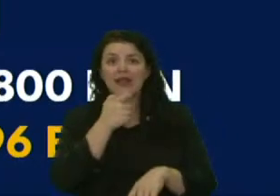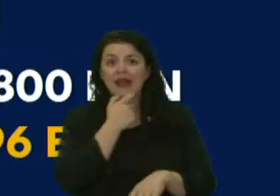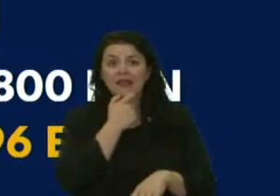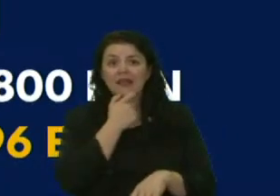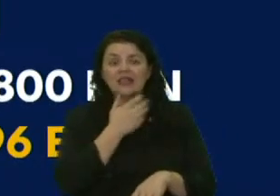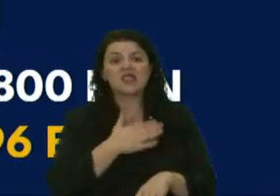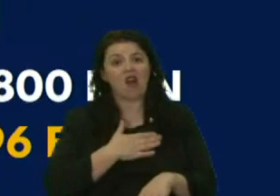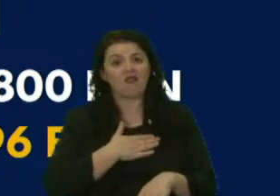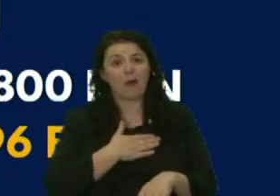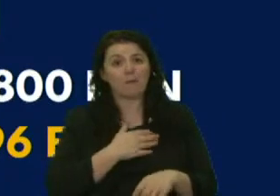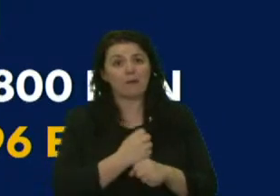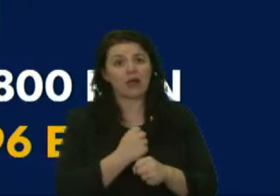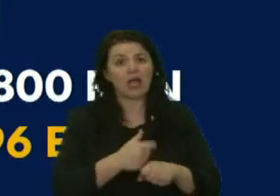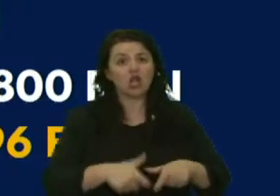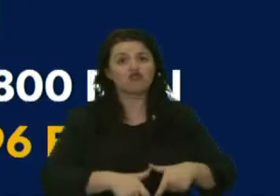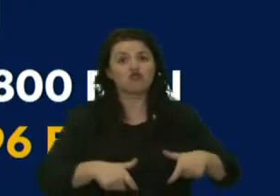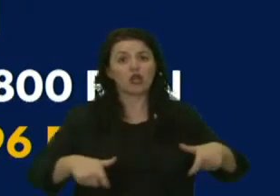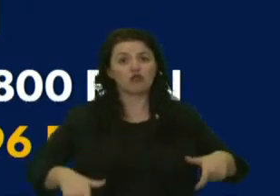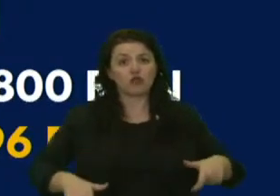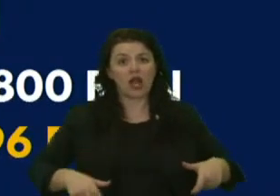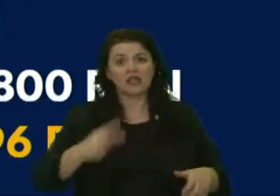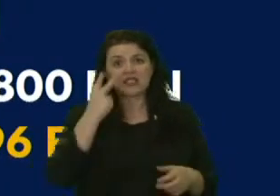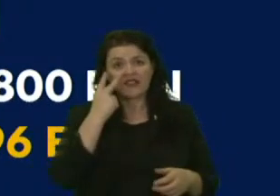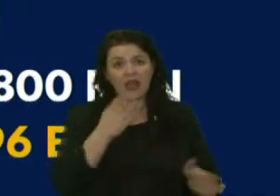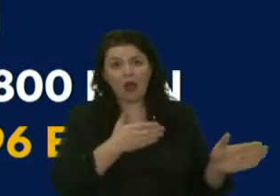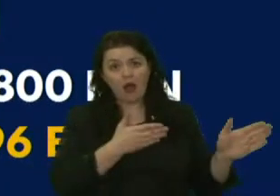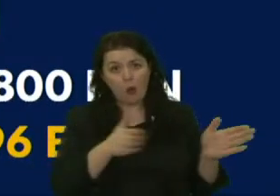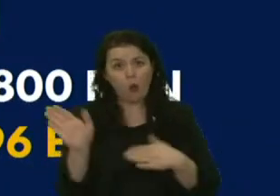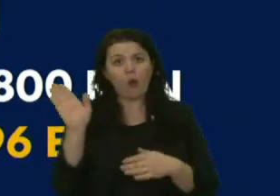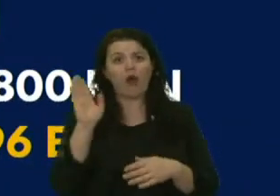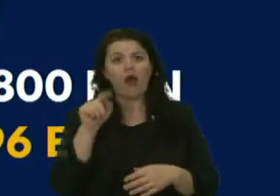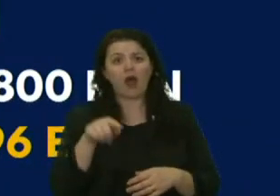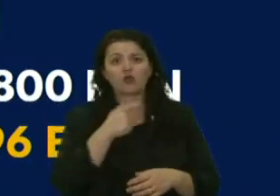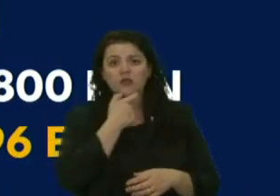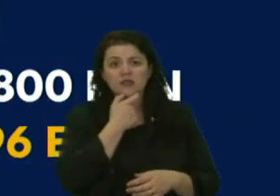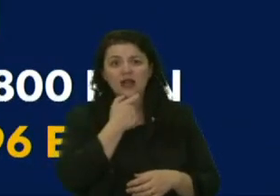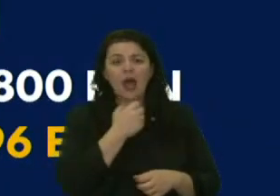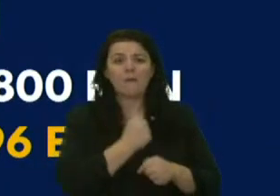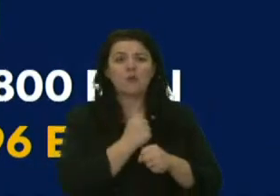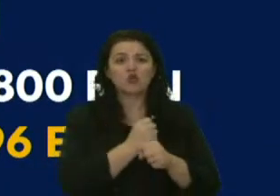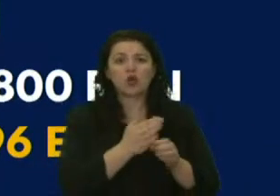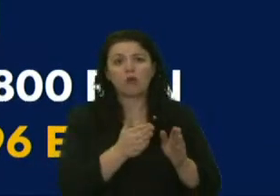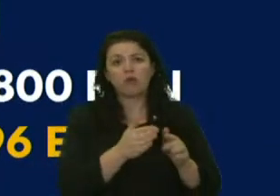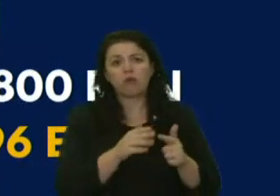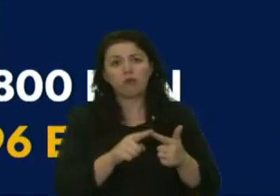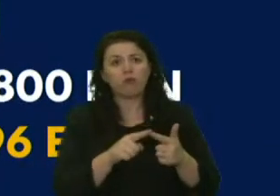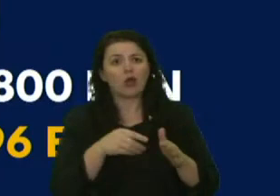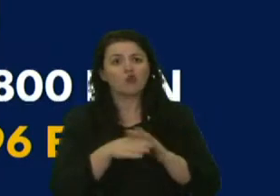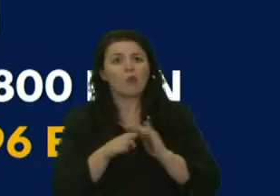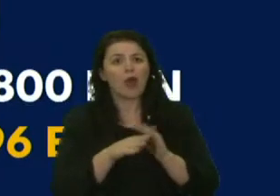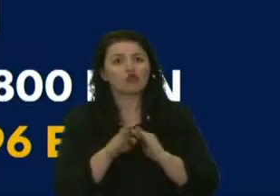să avem bani de centur și să putem vedea că încep lucrările anul acesta am muncit ani de zile pentru metr ca să avem banii de deja pentru